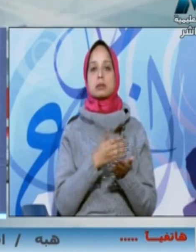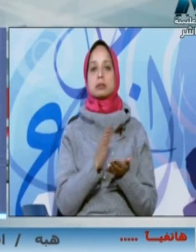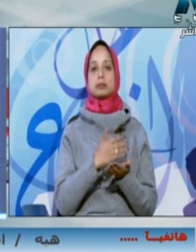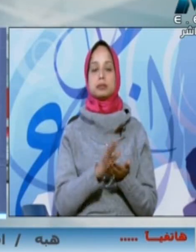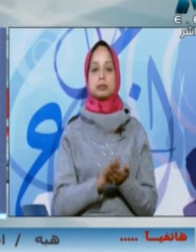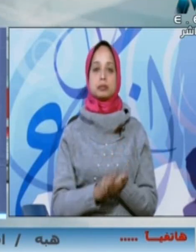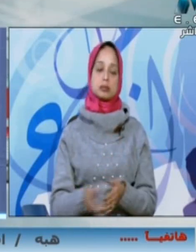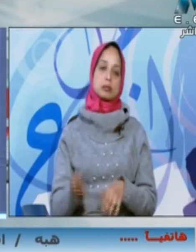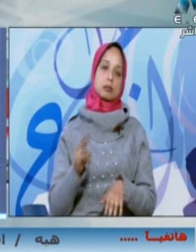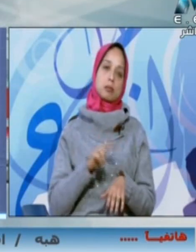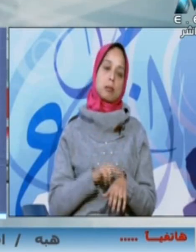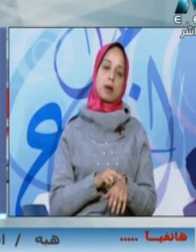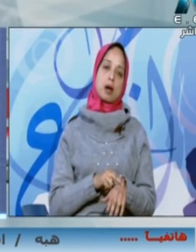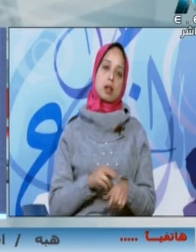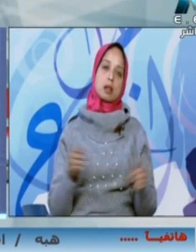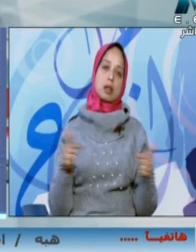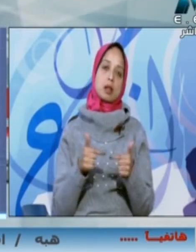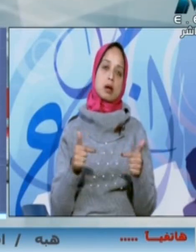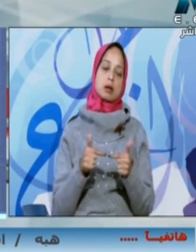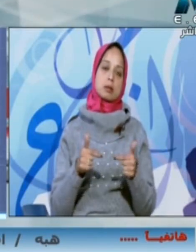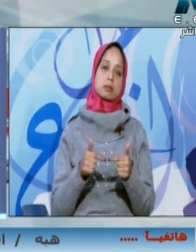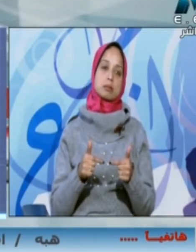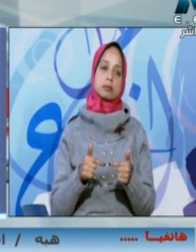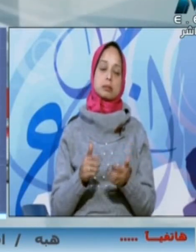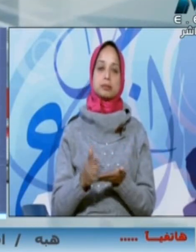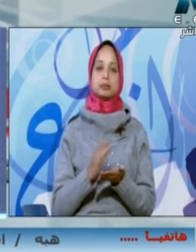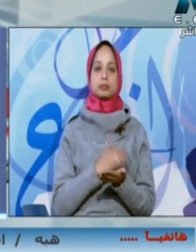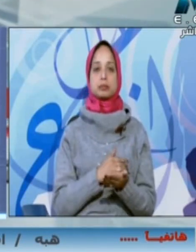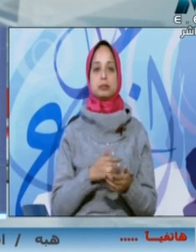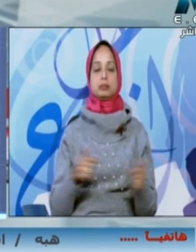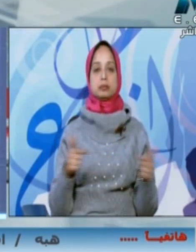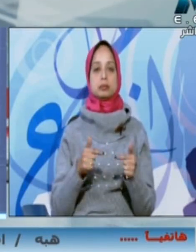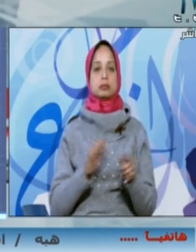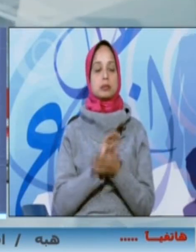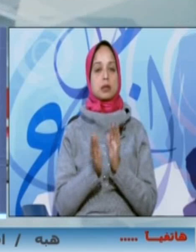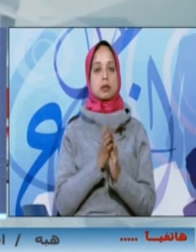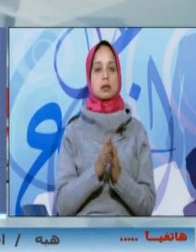بعد الحرب او قبل الحرب ما تخلص اصلا سمحت الملك باقاله مين؟